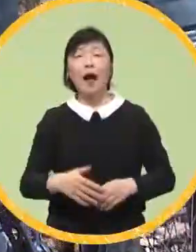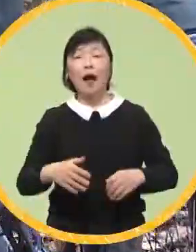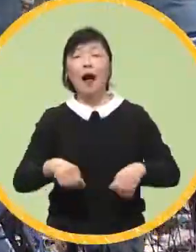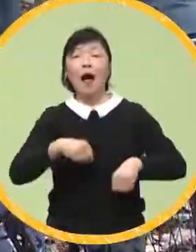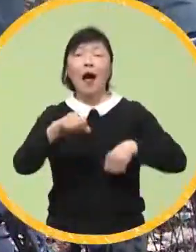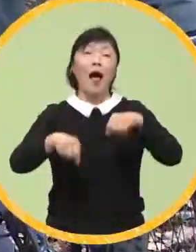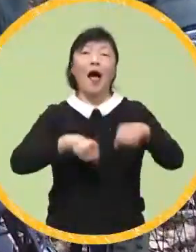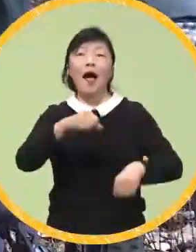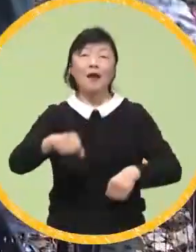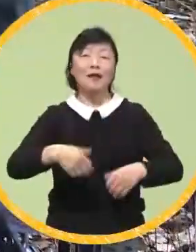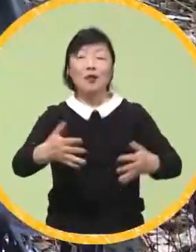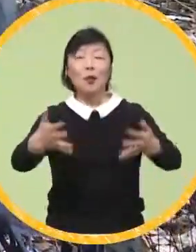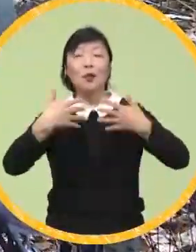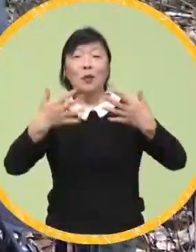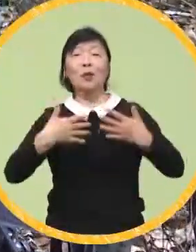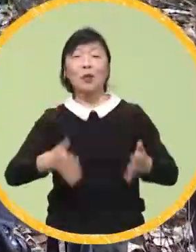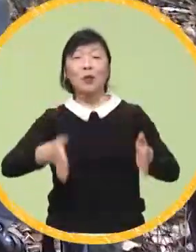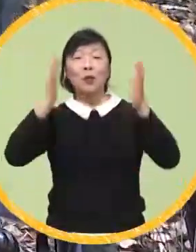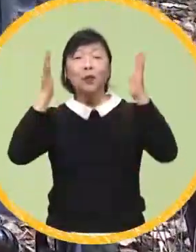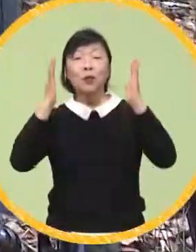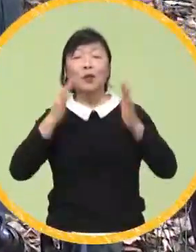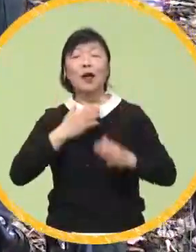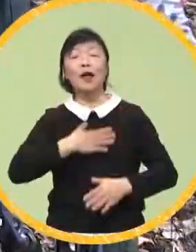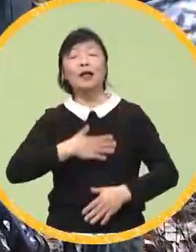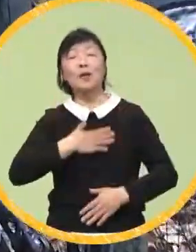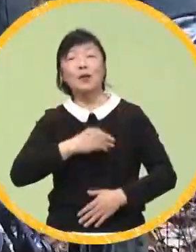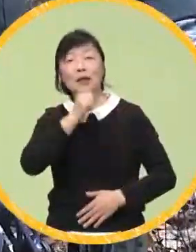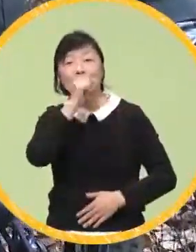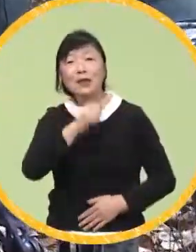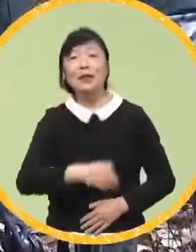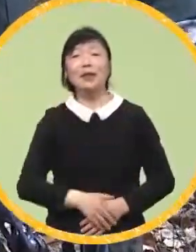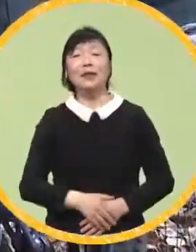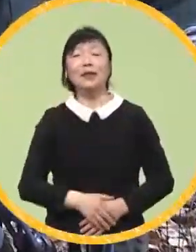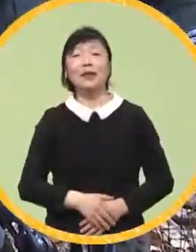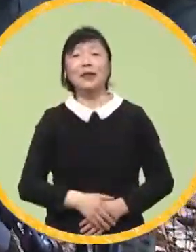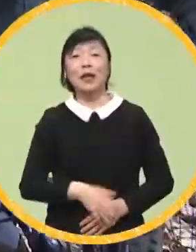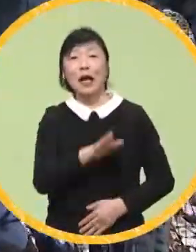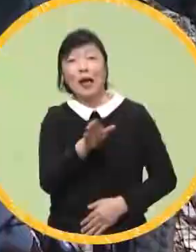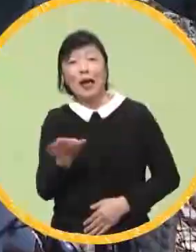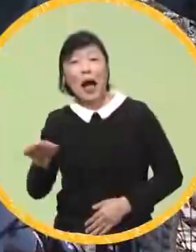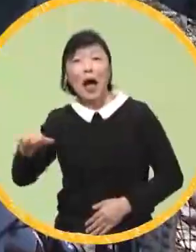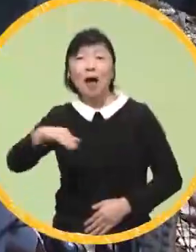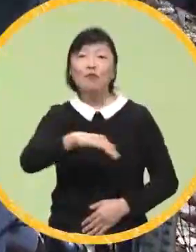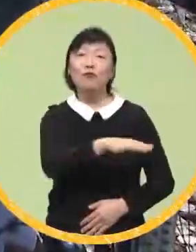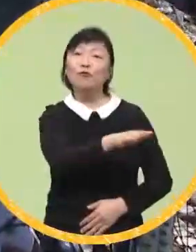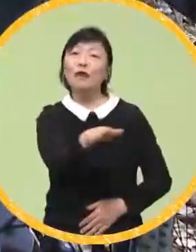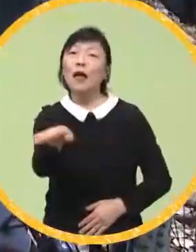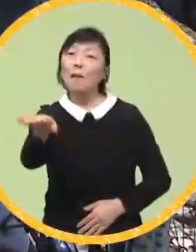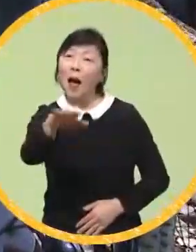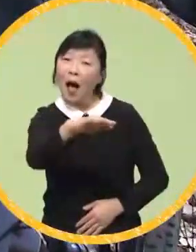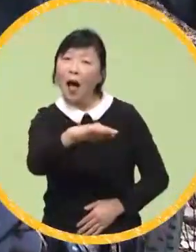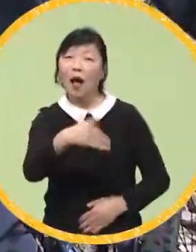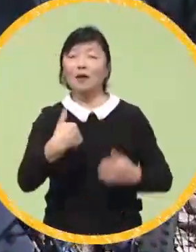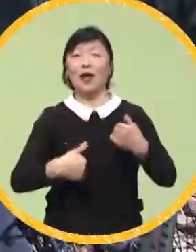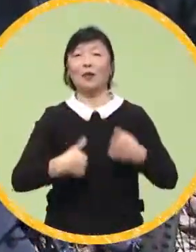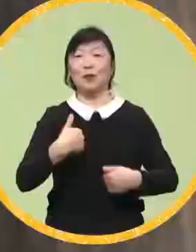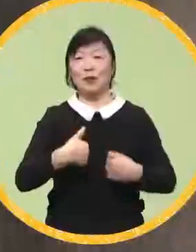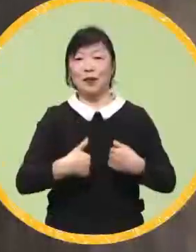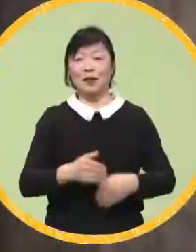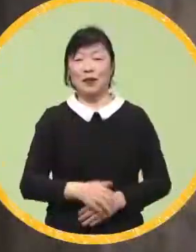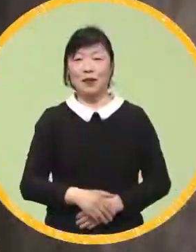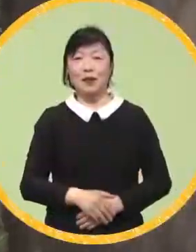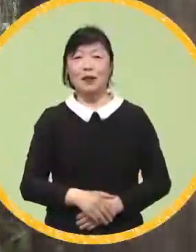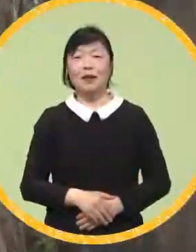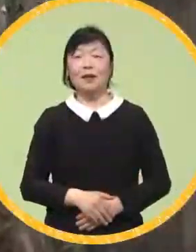よくて気持ちは気持ちがいいそうがちゃんとこうカーボ曲がれるようになれば楽しそうですよねそうですねはい